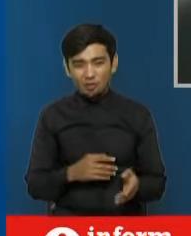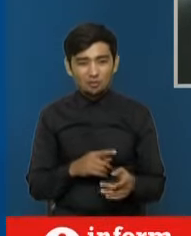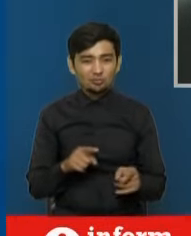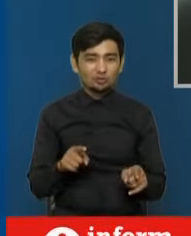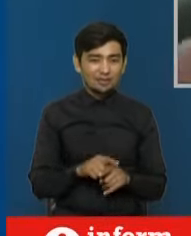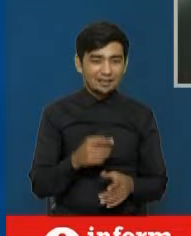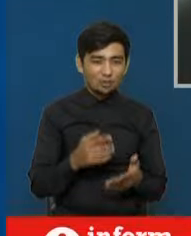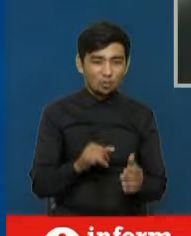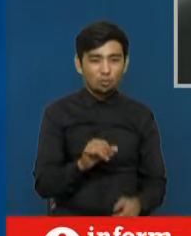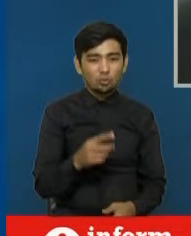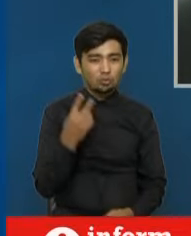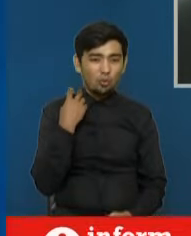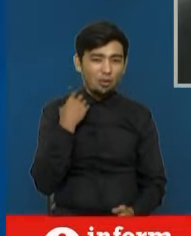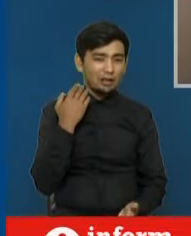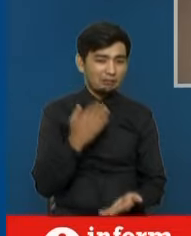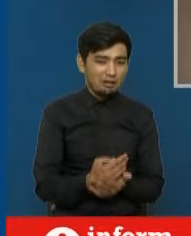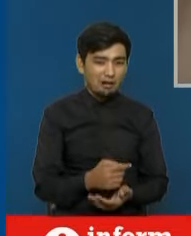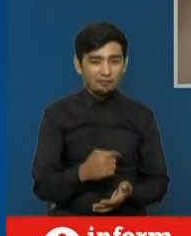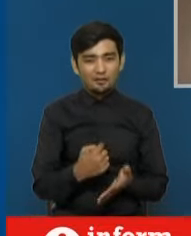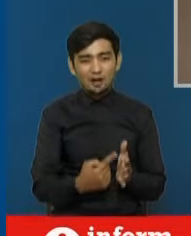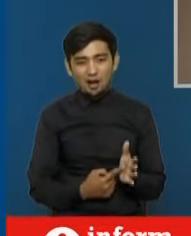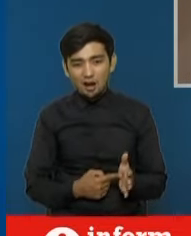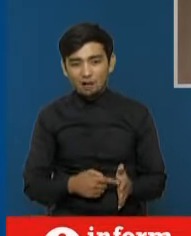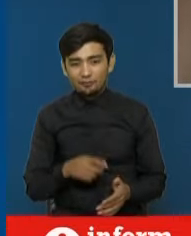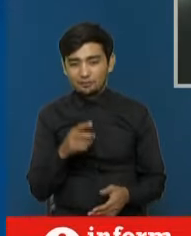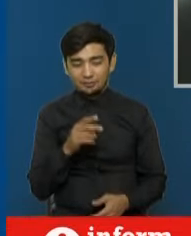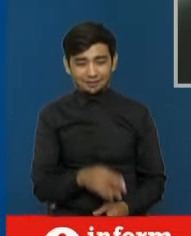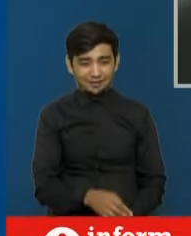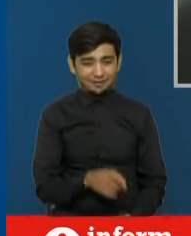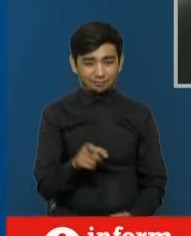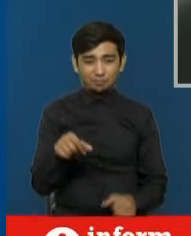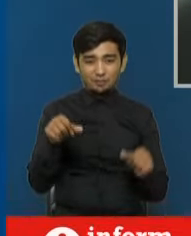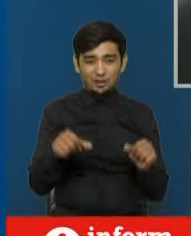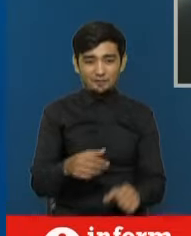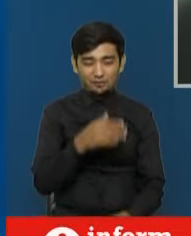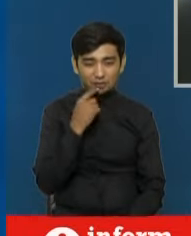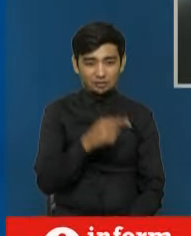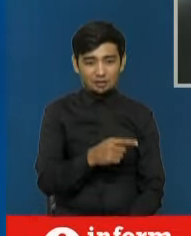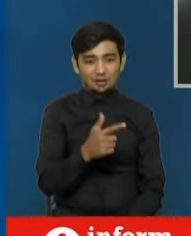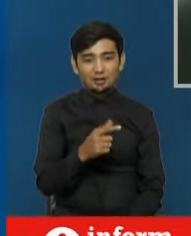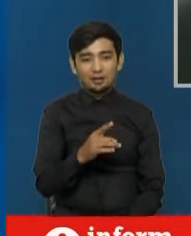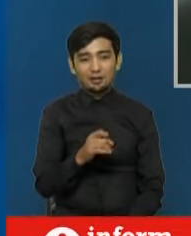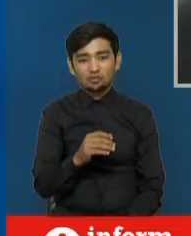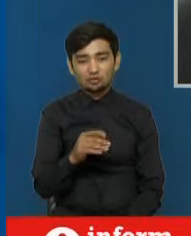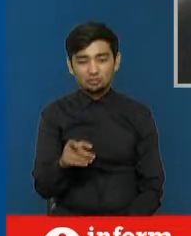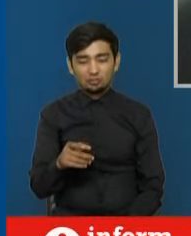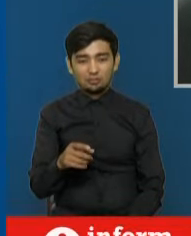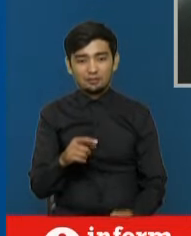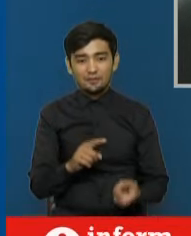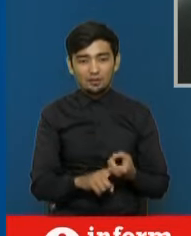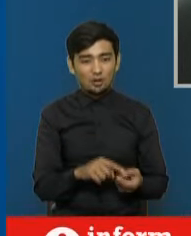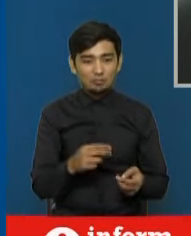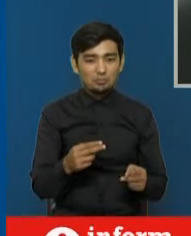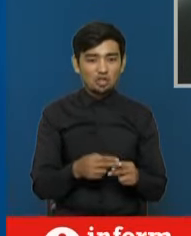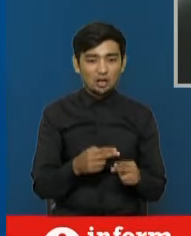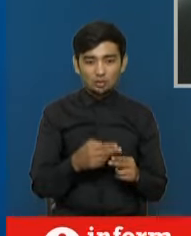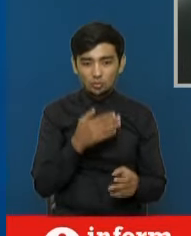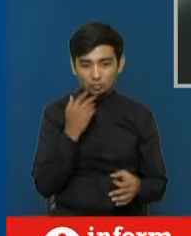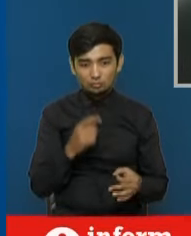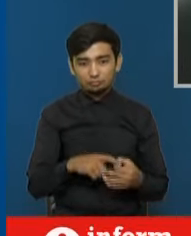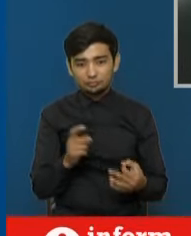если у кого-то имеется задолженность, у них есть гражданские правовые отношения, то есть они могут взыскать, но это не является препятствием к отказу